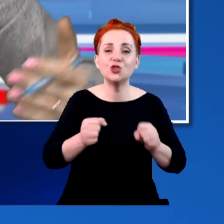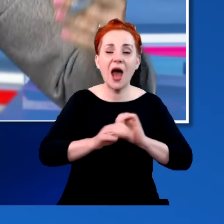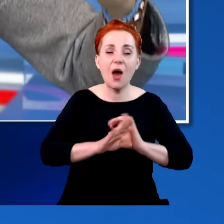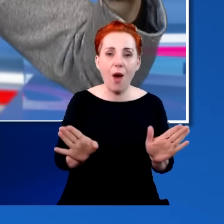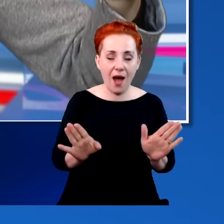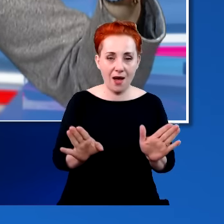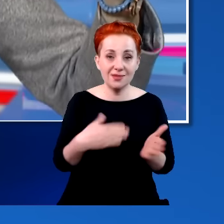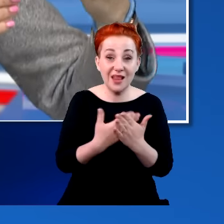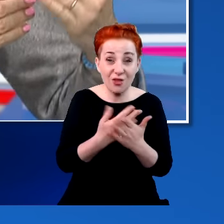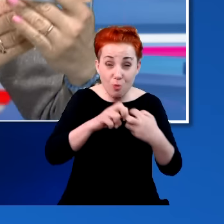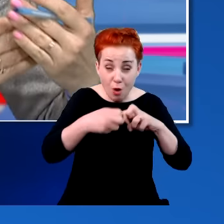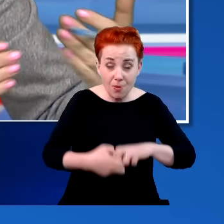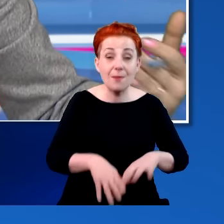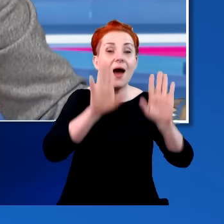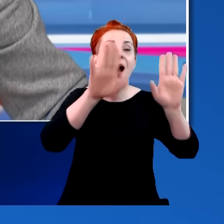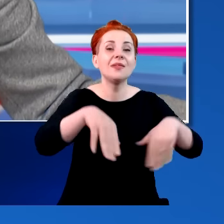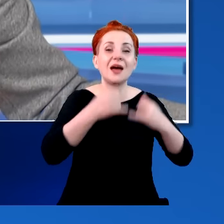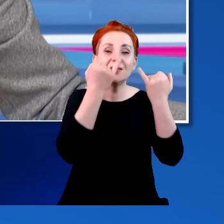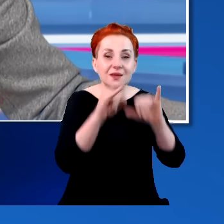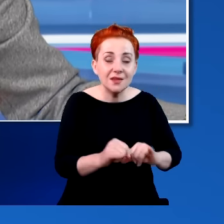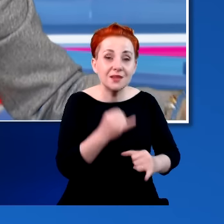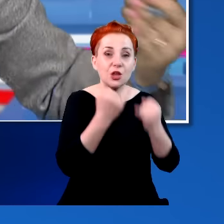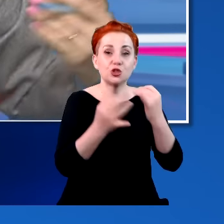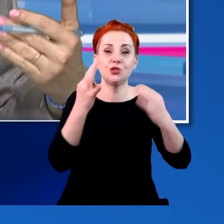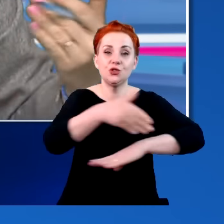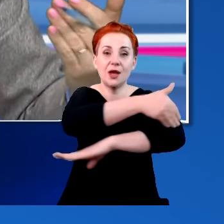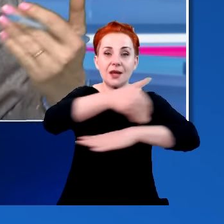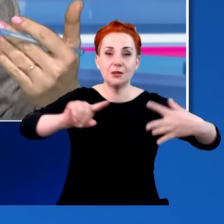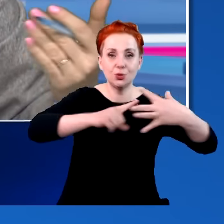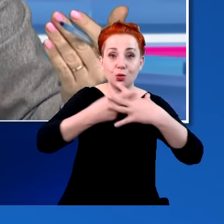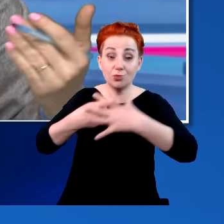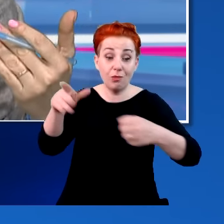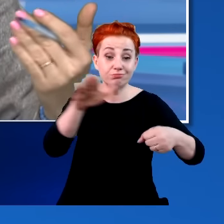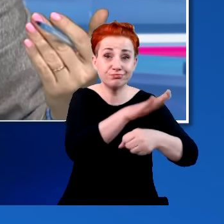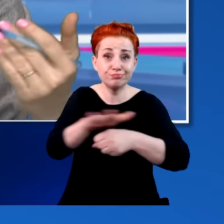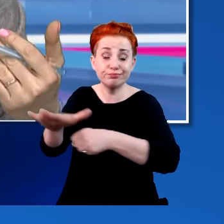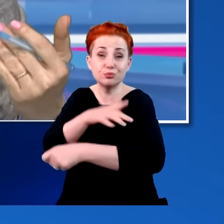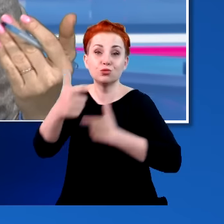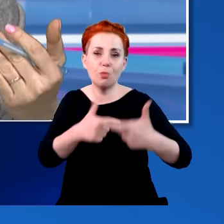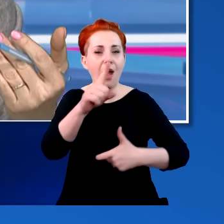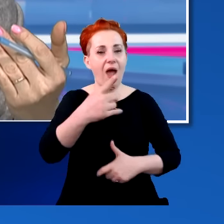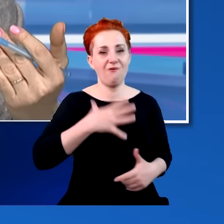bo nawet gdybyśmy dziś uszczelnili granice, choć warto pamiętać, że